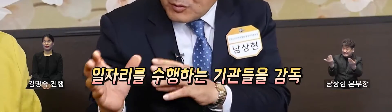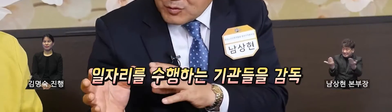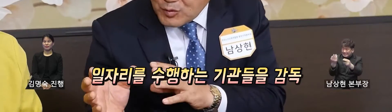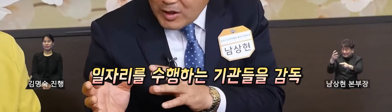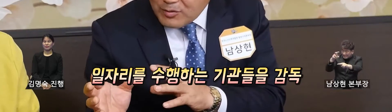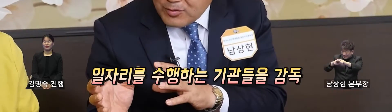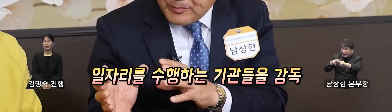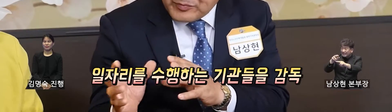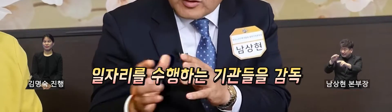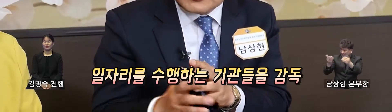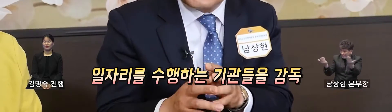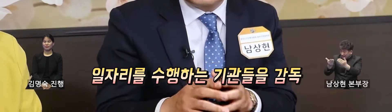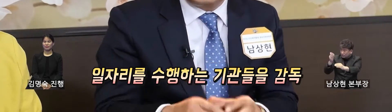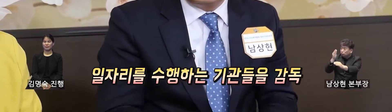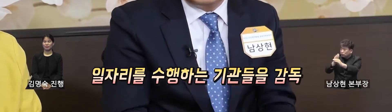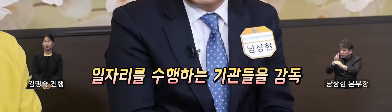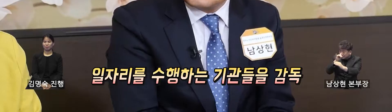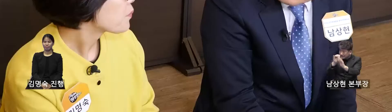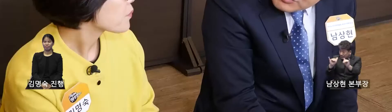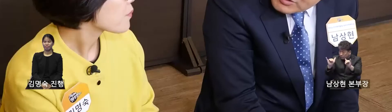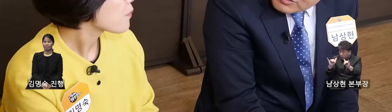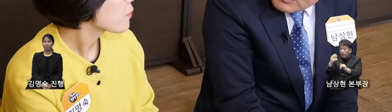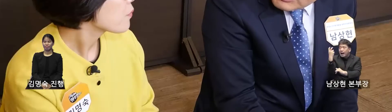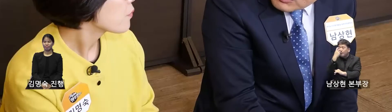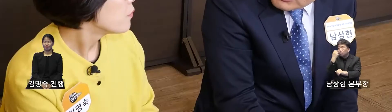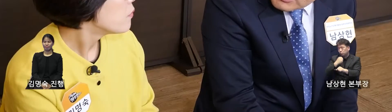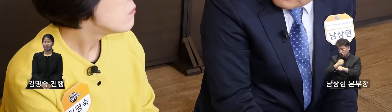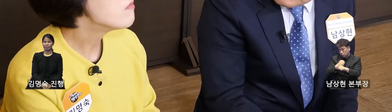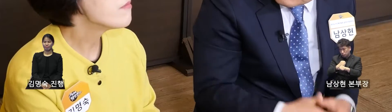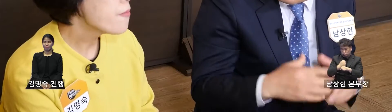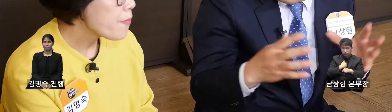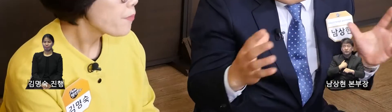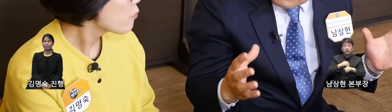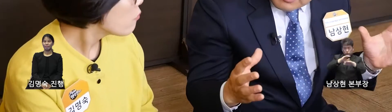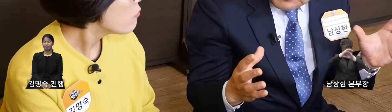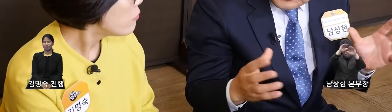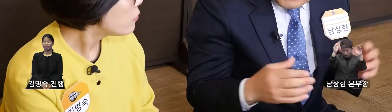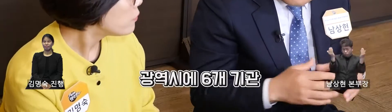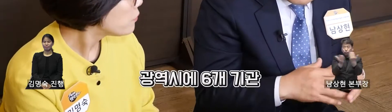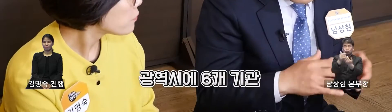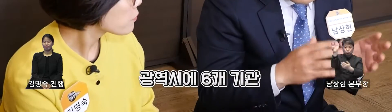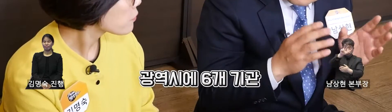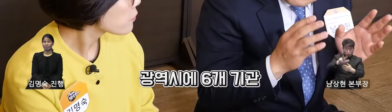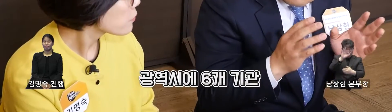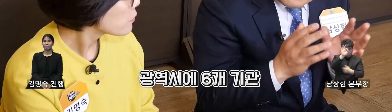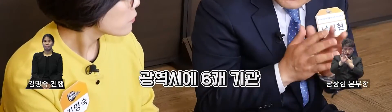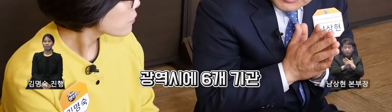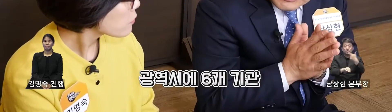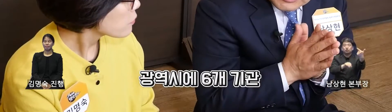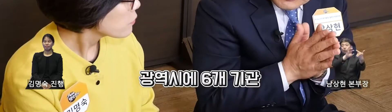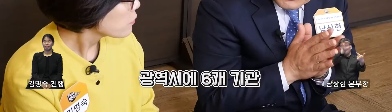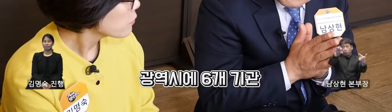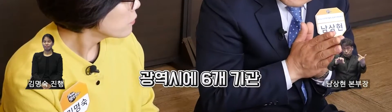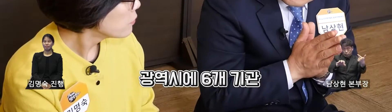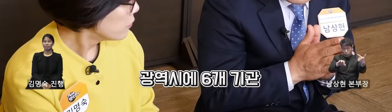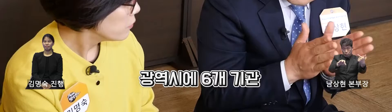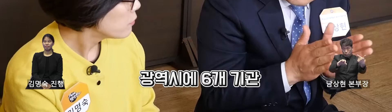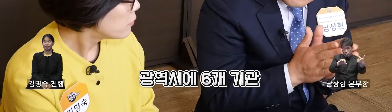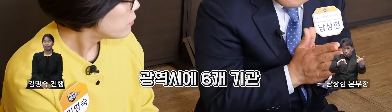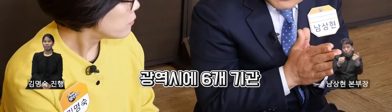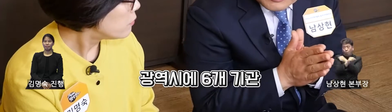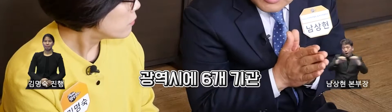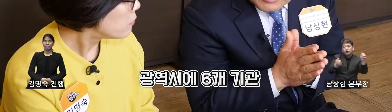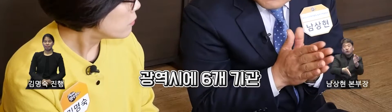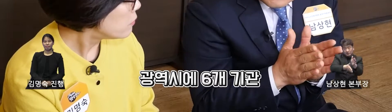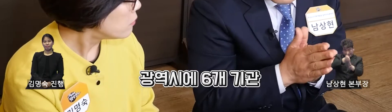기관들을 감독도 하고 그래서 저희가 총 6개 기관이 있거든요. 지역본부가. 그래서 광역시